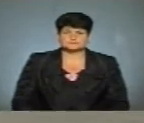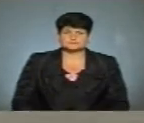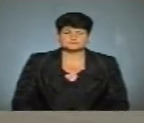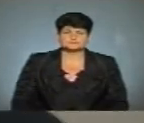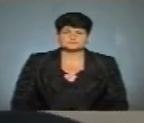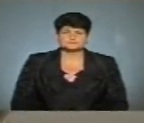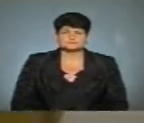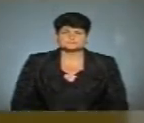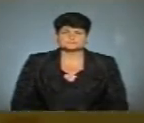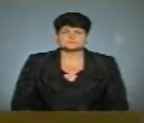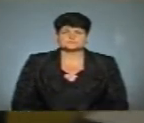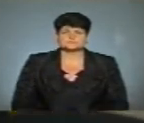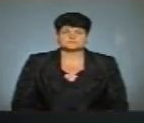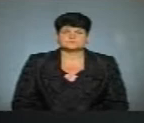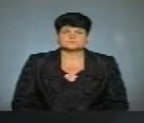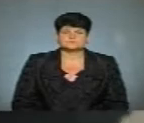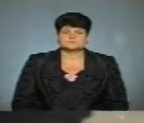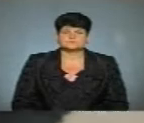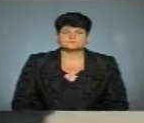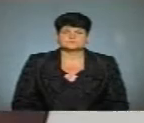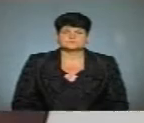Галіяш. Новини на Суспільному. Тернопіль.